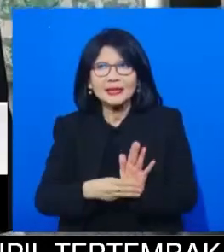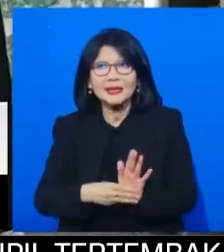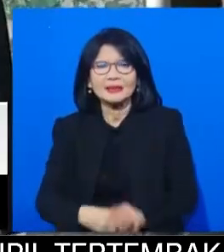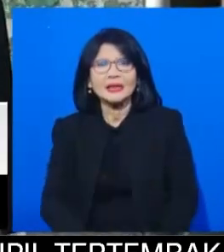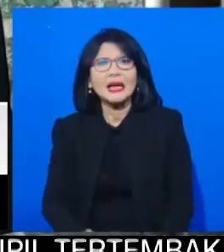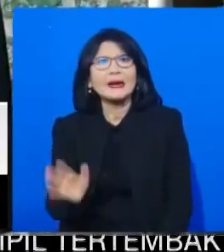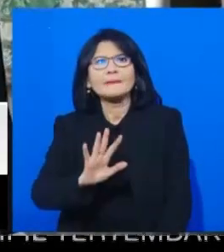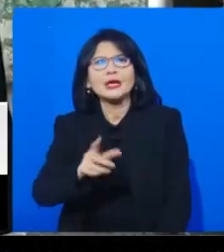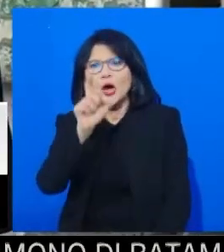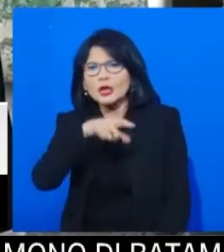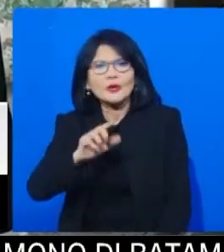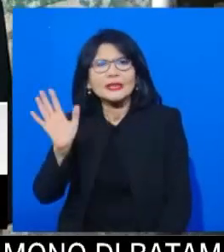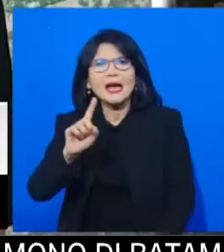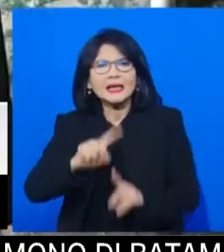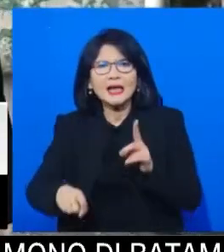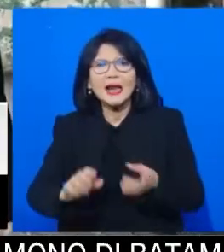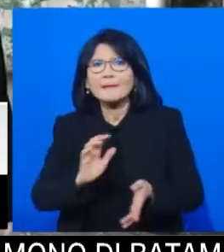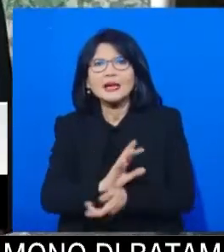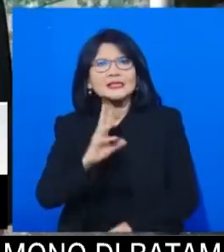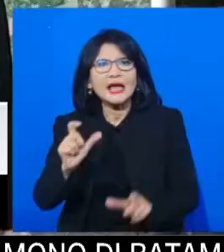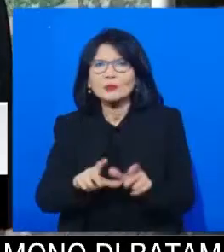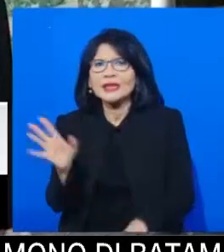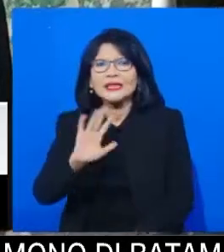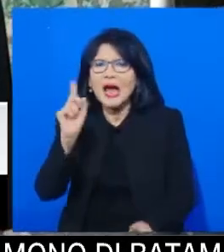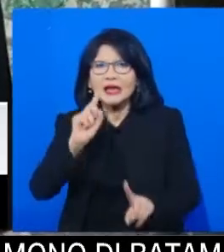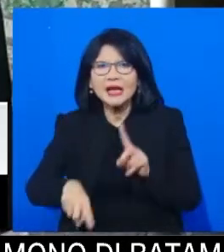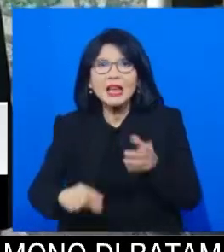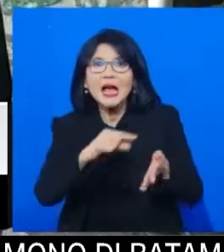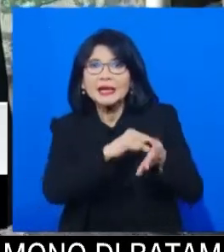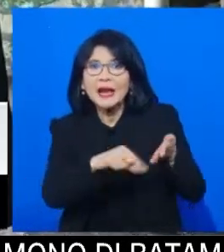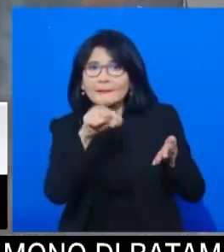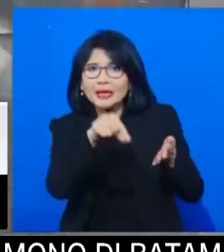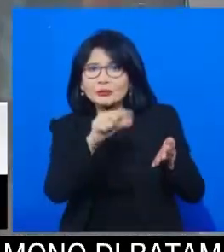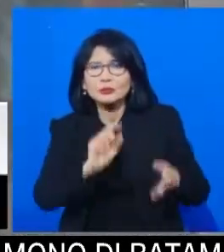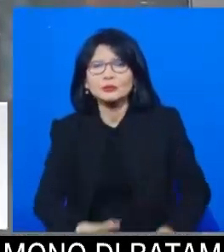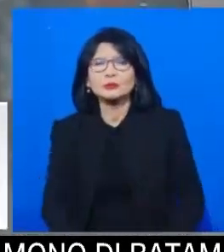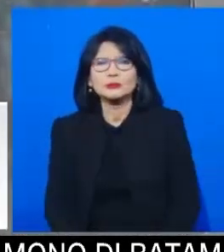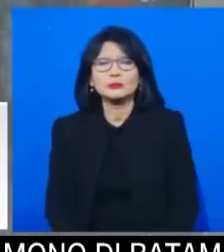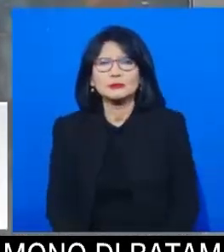kenal. Bahkan mantan RW pun tidak mengenal atas nama warga tersebut.